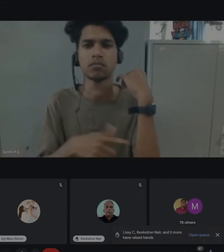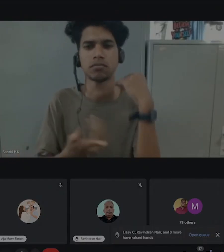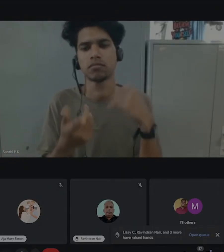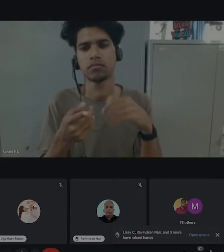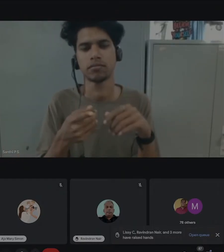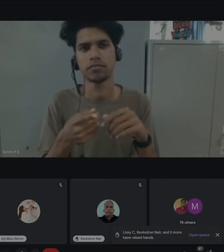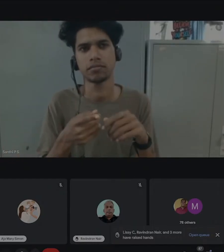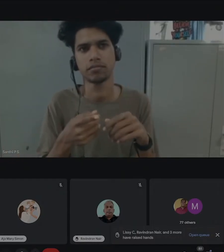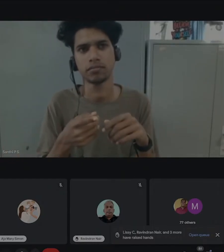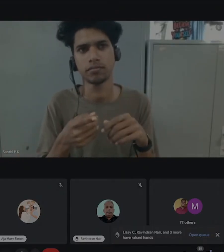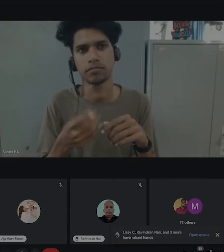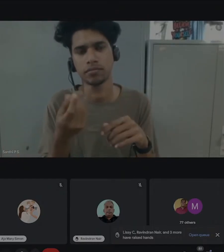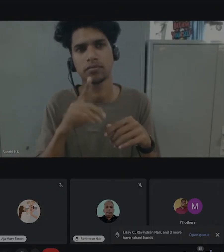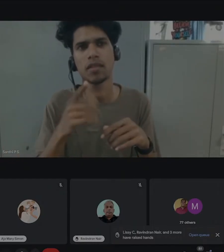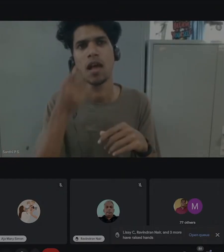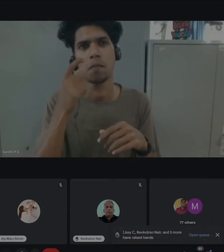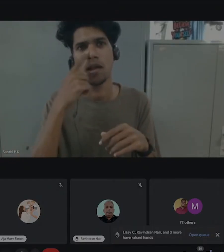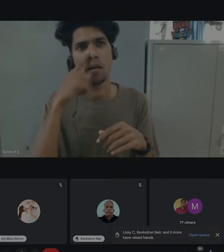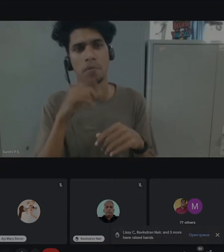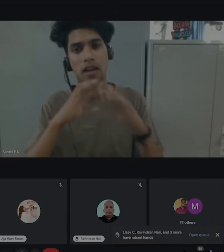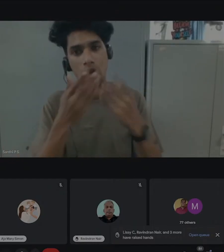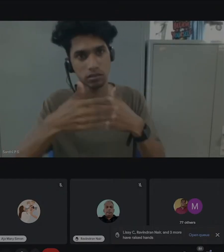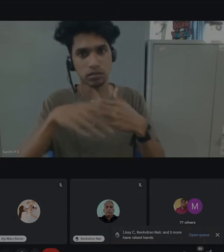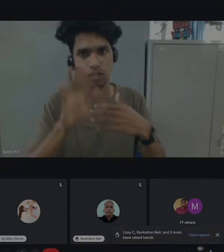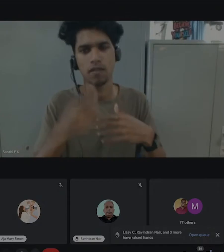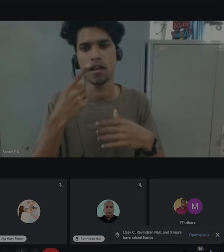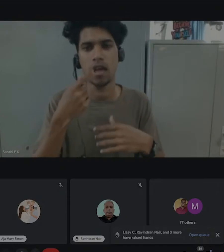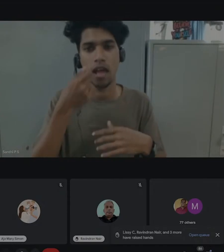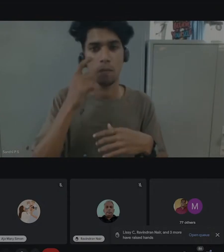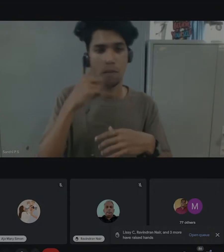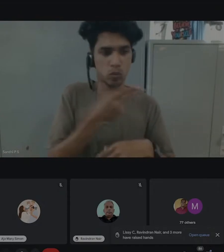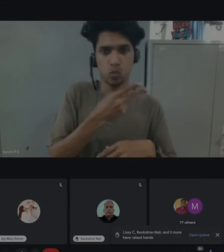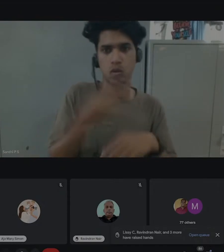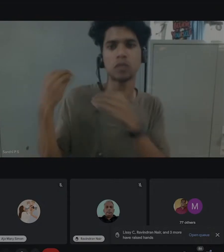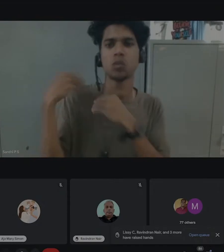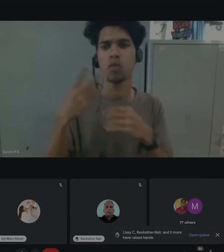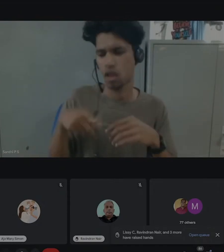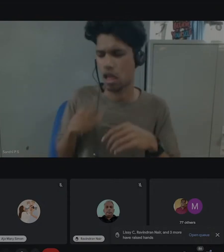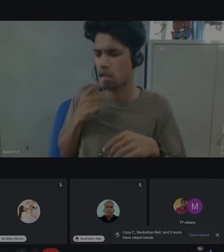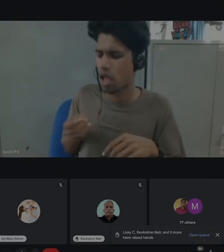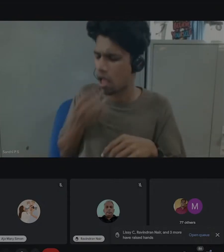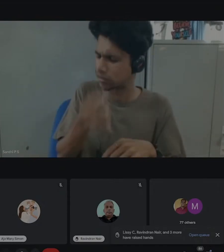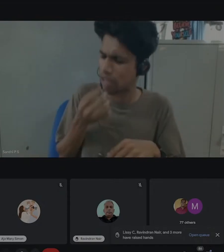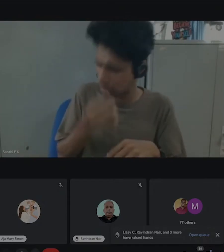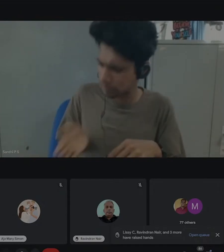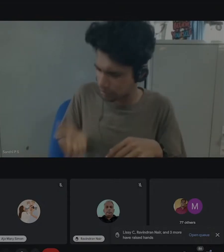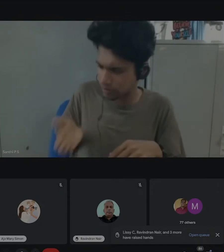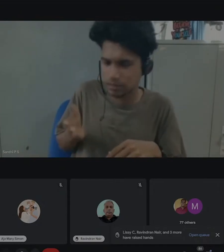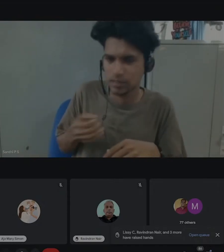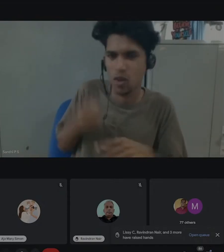ഇപ്പൊ ക്ലാസ്സിന്റെ സമയത്ത് തന്നെ പാരന്റ്സിന് കുട്ടീനെ ഒന്ന് പറയിപ്പിക്കാൻ നോക്കാം. ഇതിനെ ചോദിക്കുക, ആ രീതിയിൽ